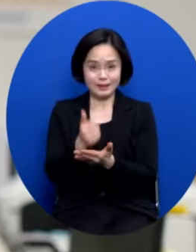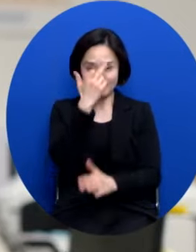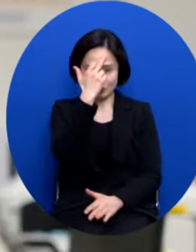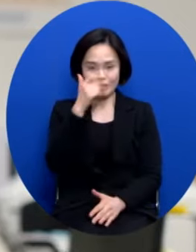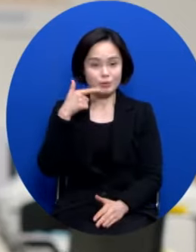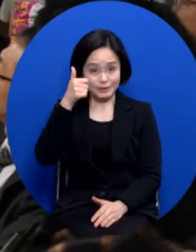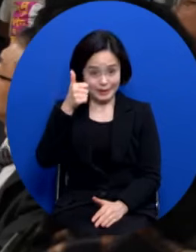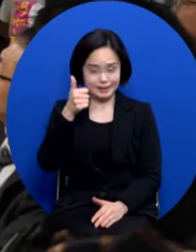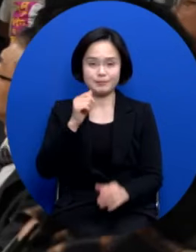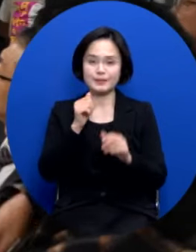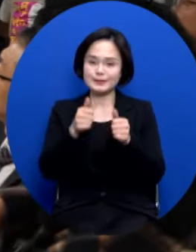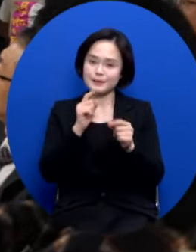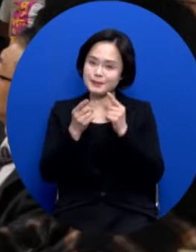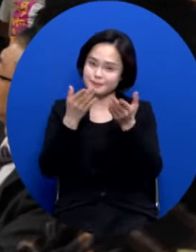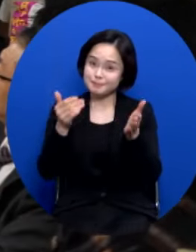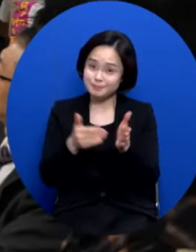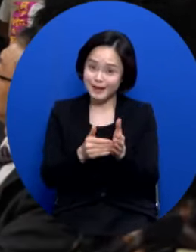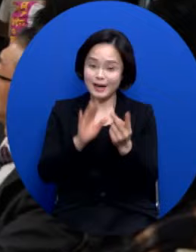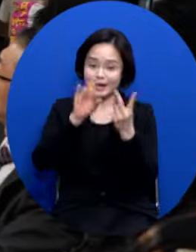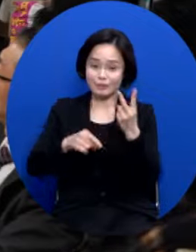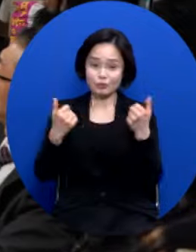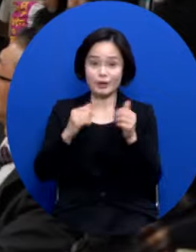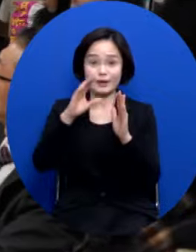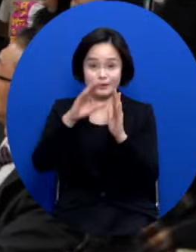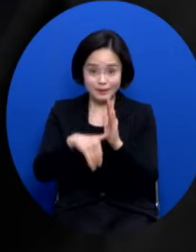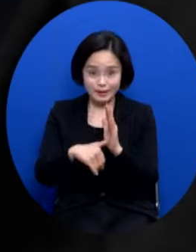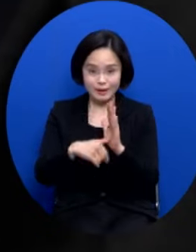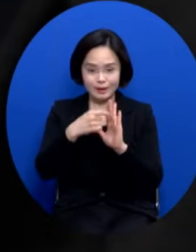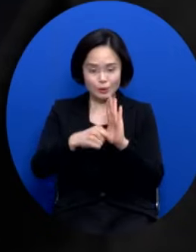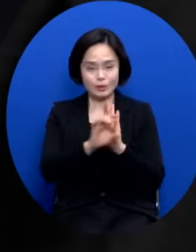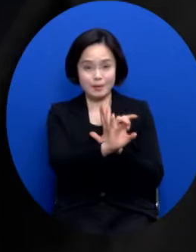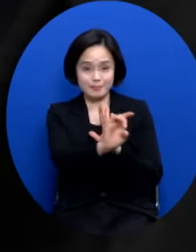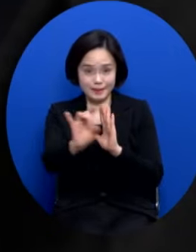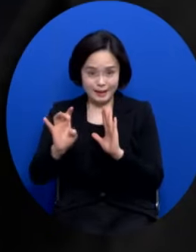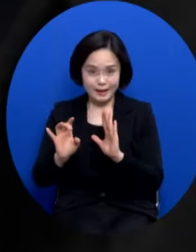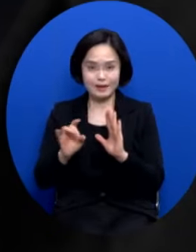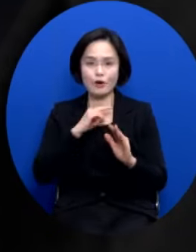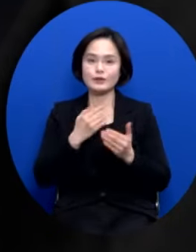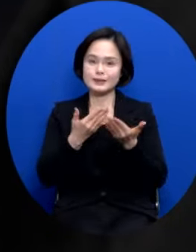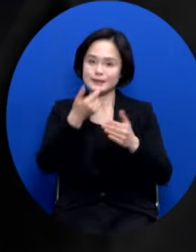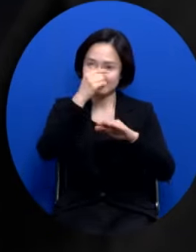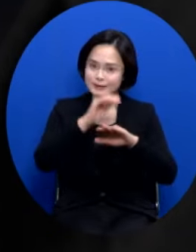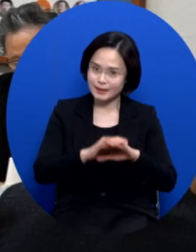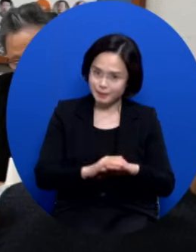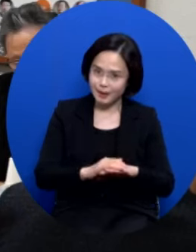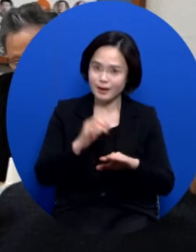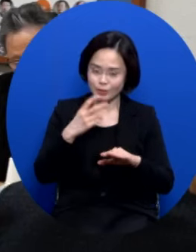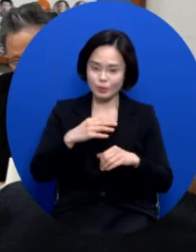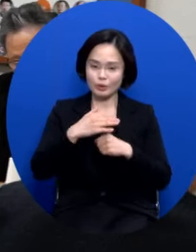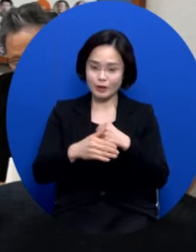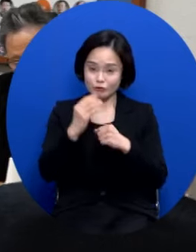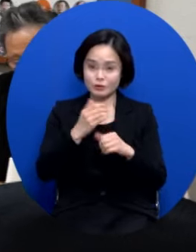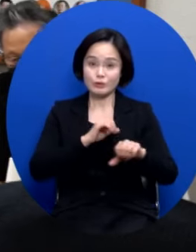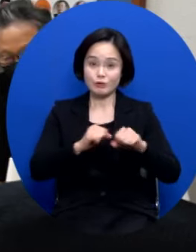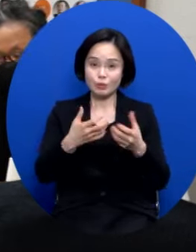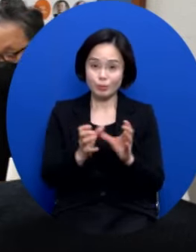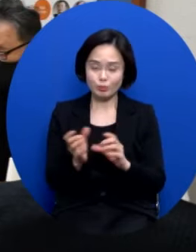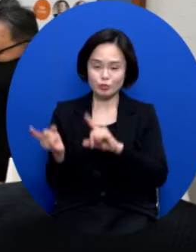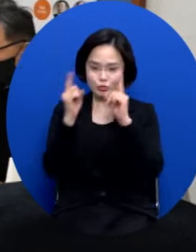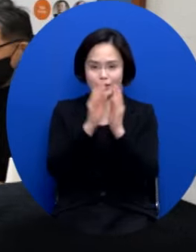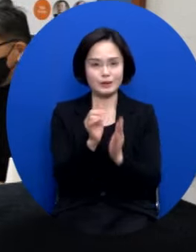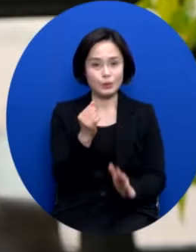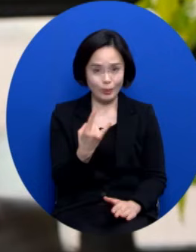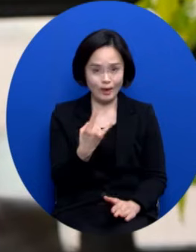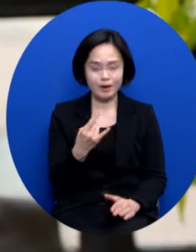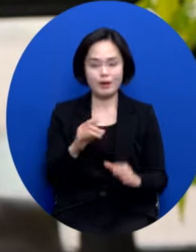시작된 2부 회의에서는 교단별 강단 교류 헌신 예배와 대구 성시화 운동본부 부활 기도회, 방송과